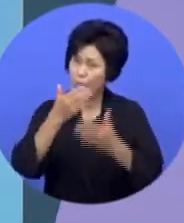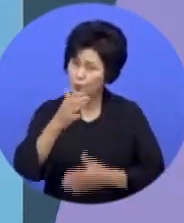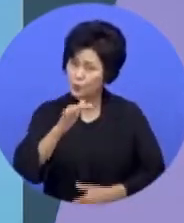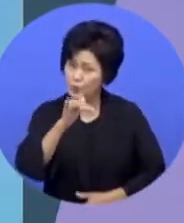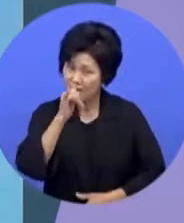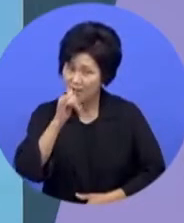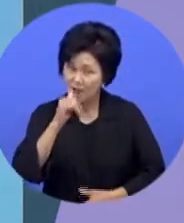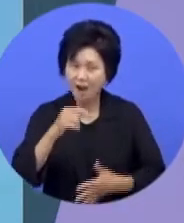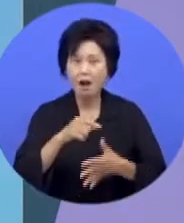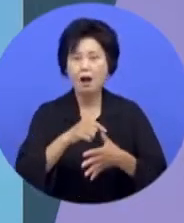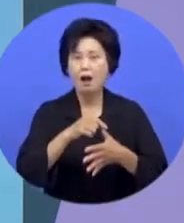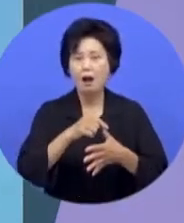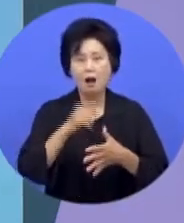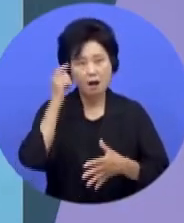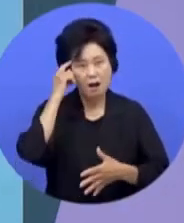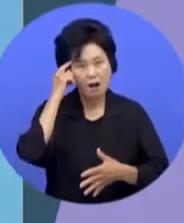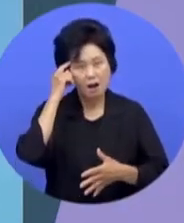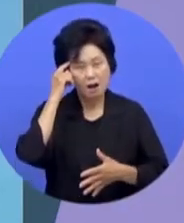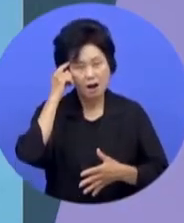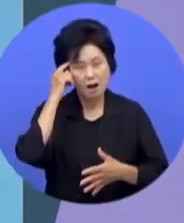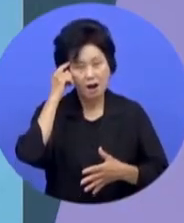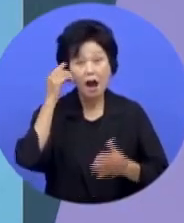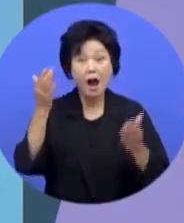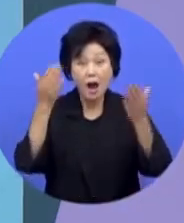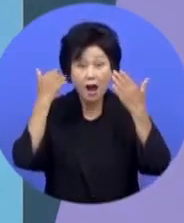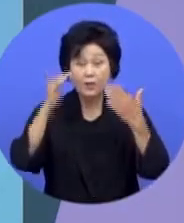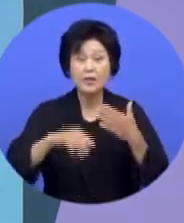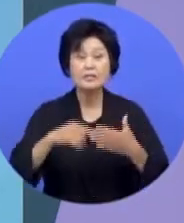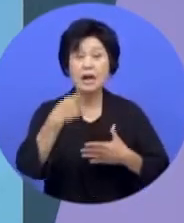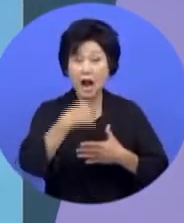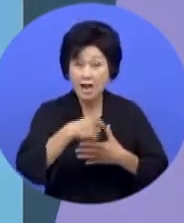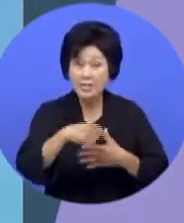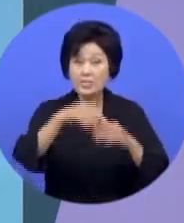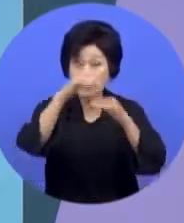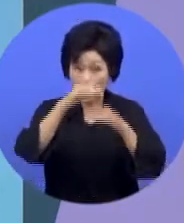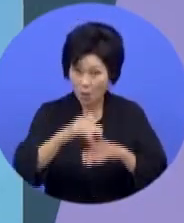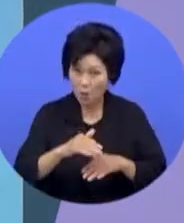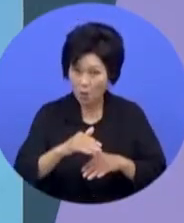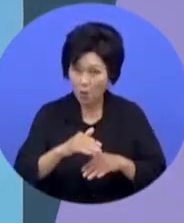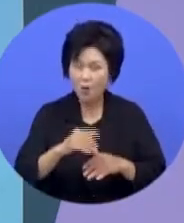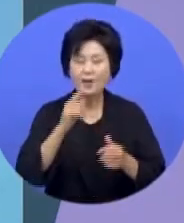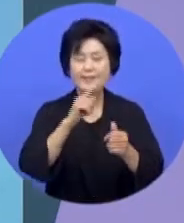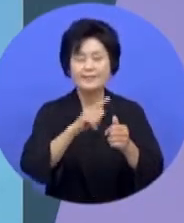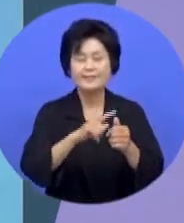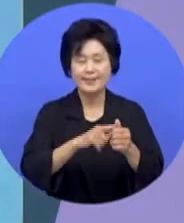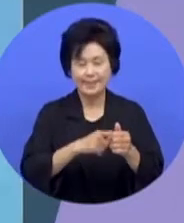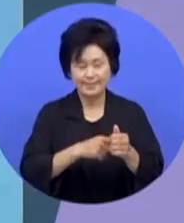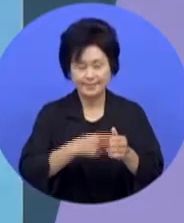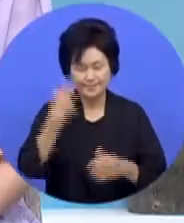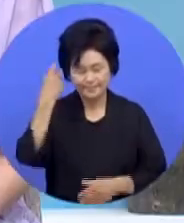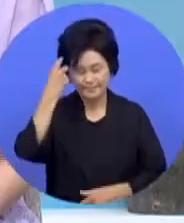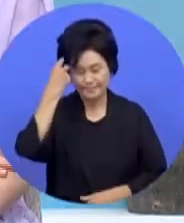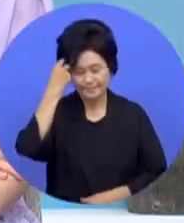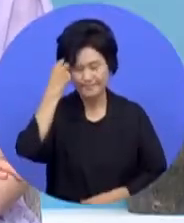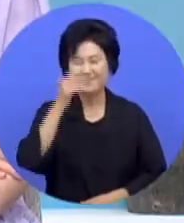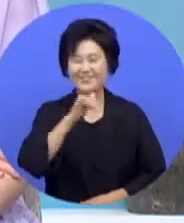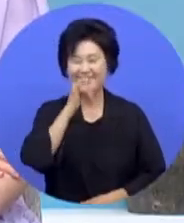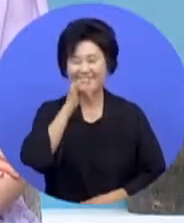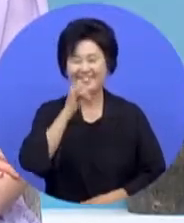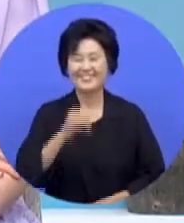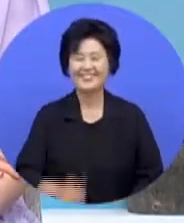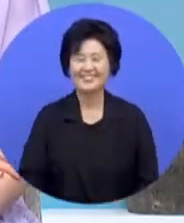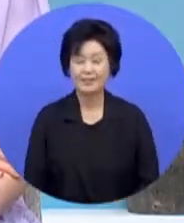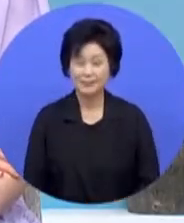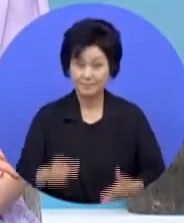가지고 포커스로 가르치시기 때문에 아이들이 자연스럽게 그런 생각을 담는 거죠. 그럼 집사님, 그 아이들 둘을